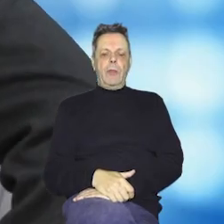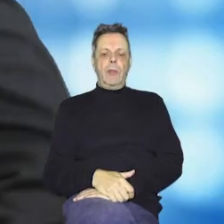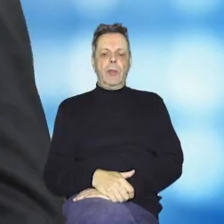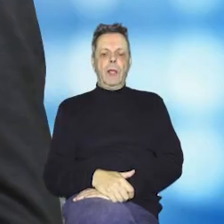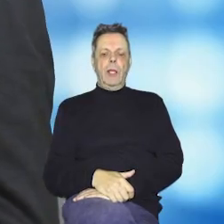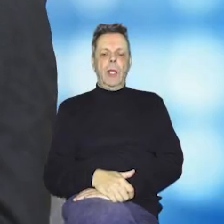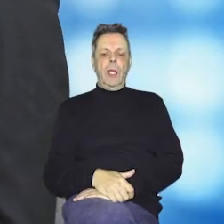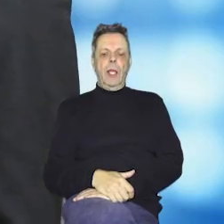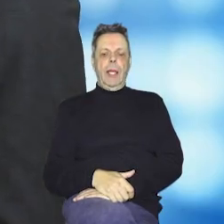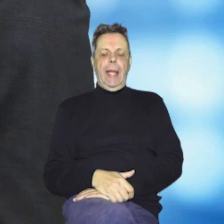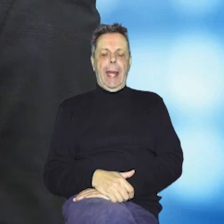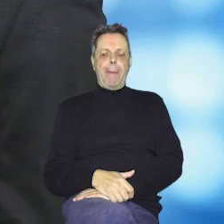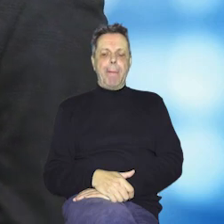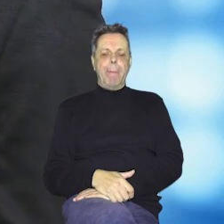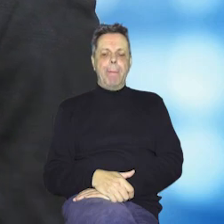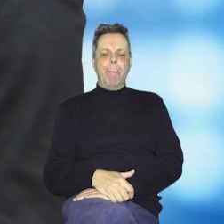Reste mi,